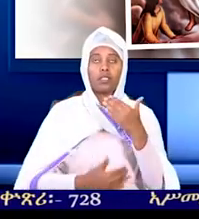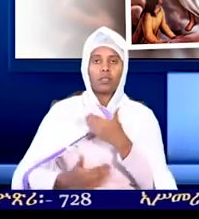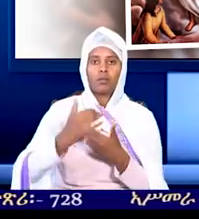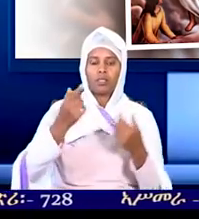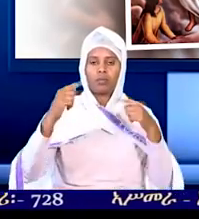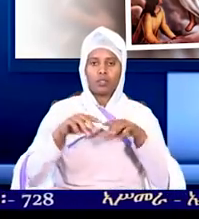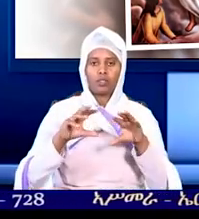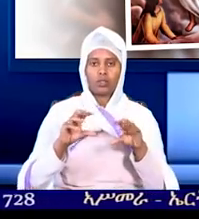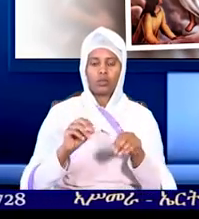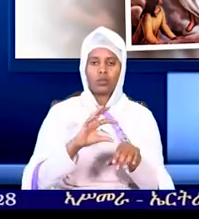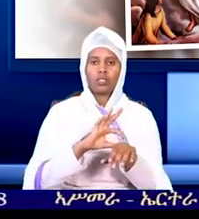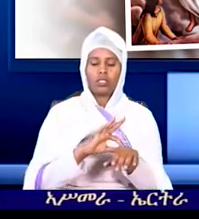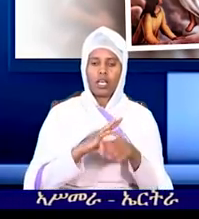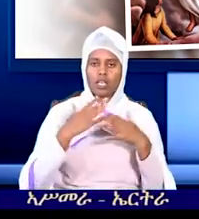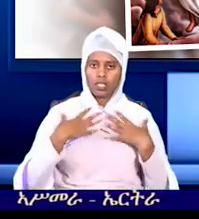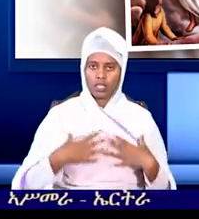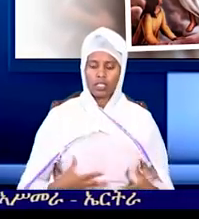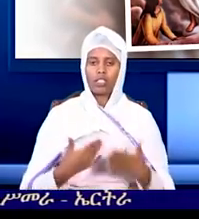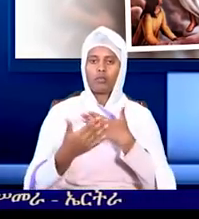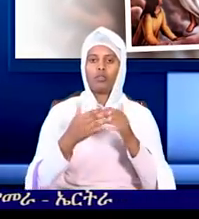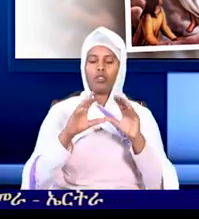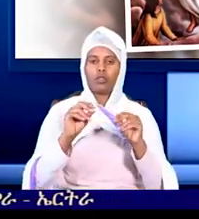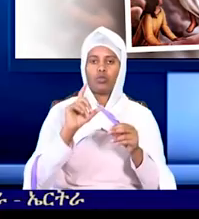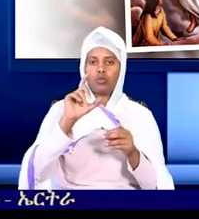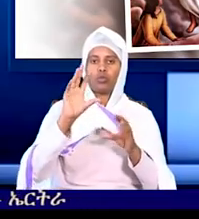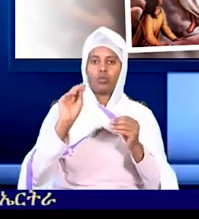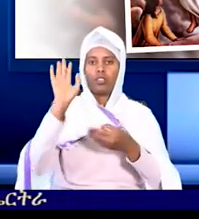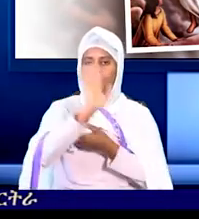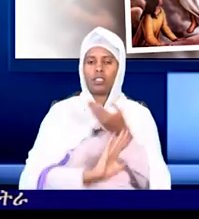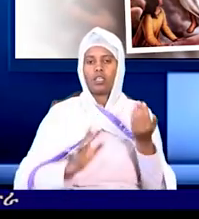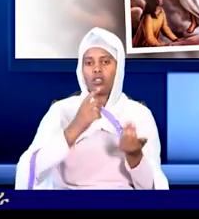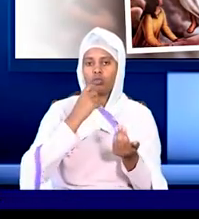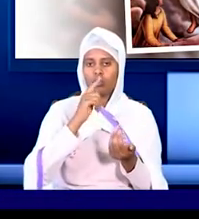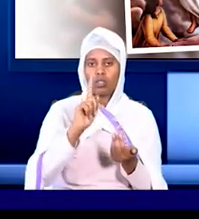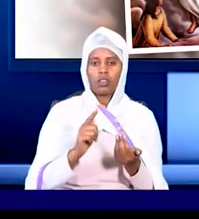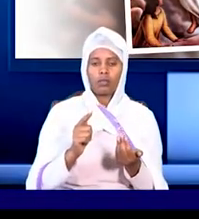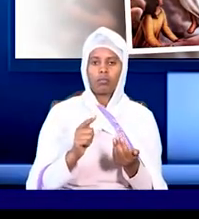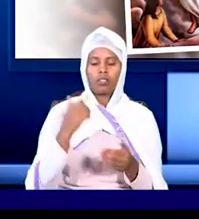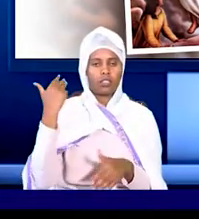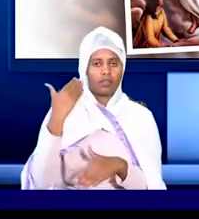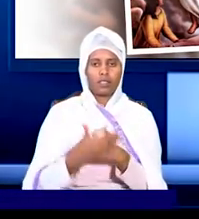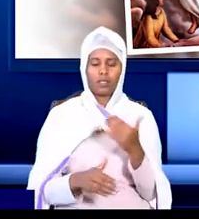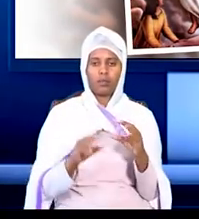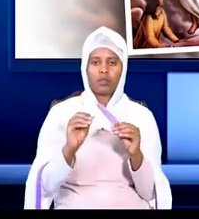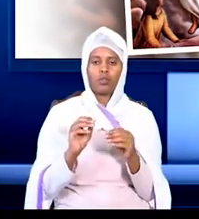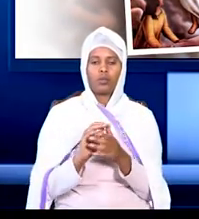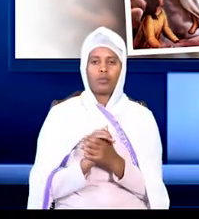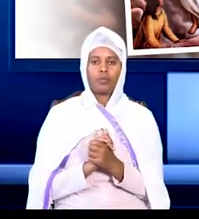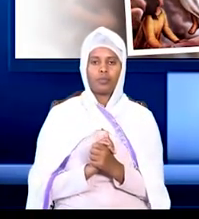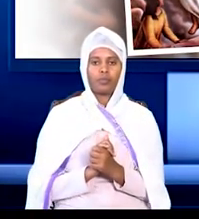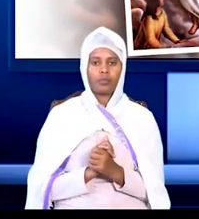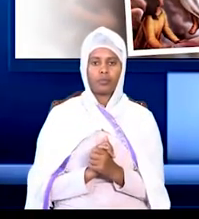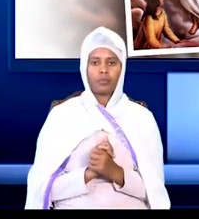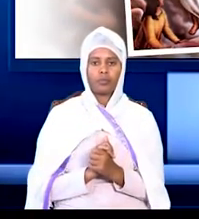كاب سماي انهو كوردو سيقا خلبسيو السي لدهنكا زوالو تنويت نخفت